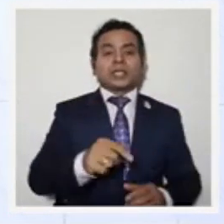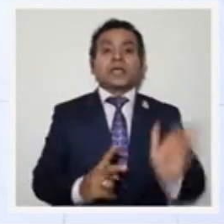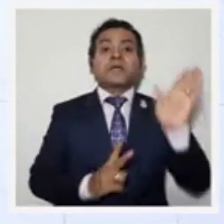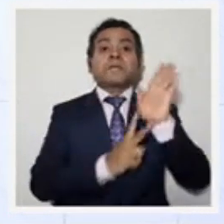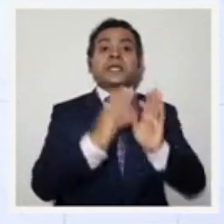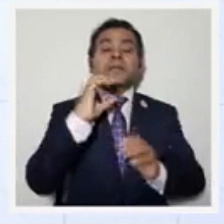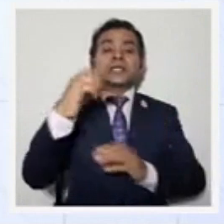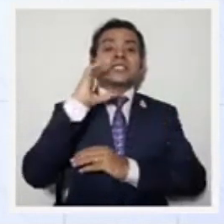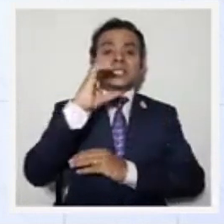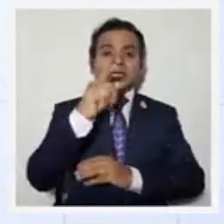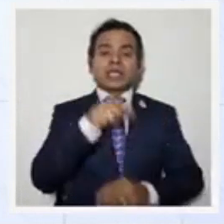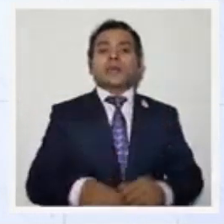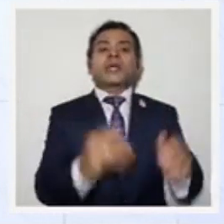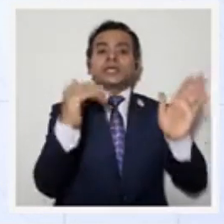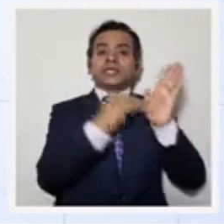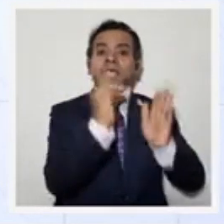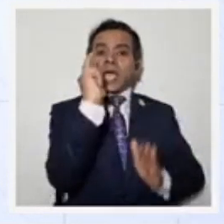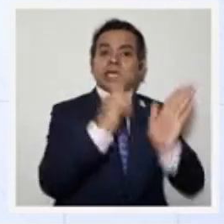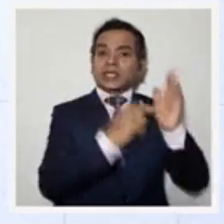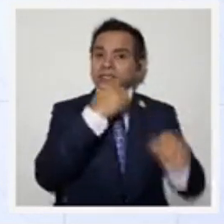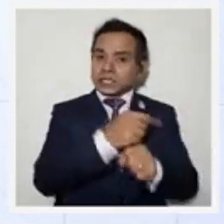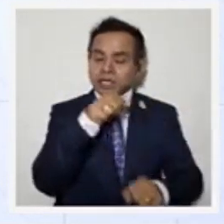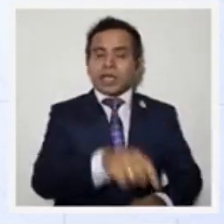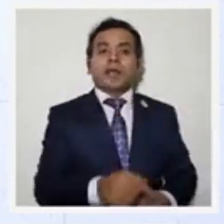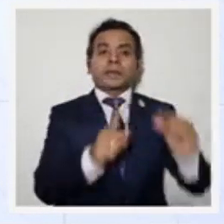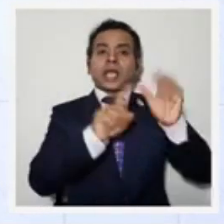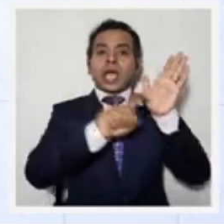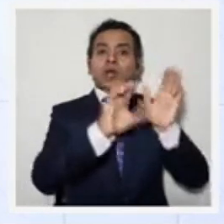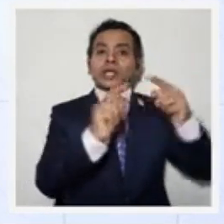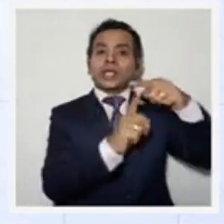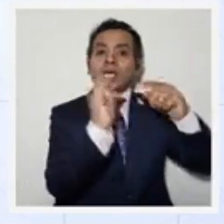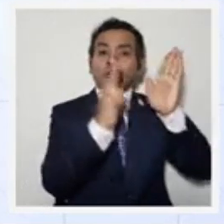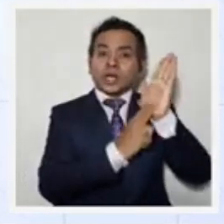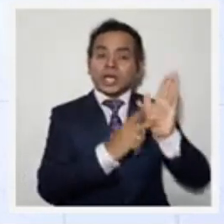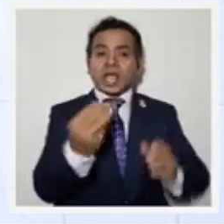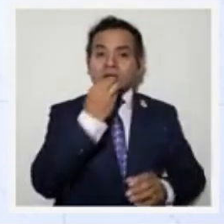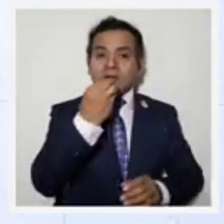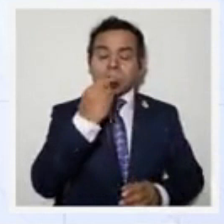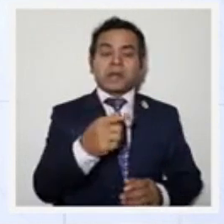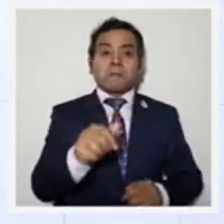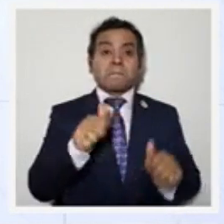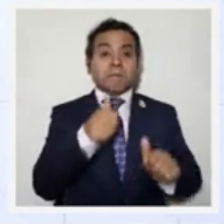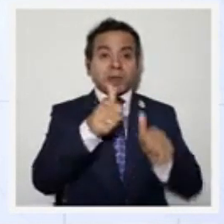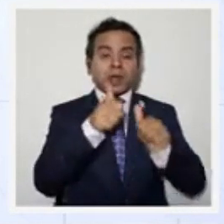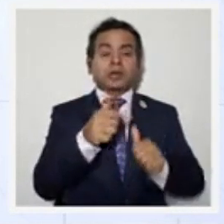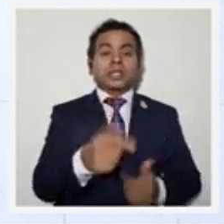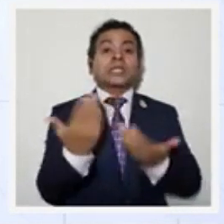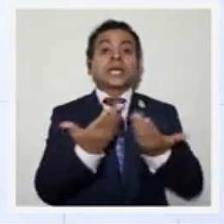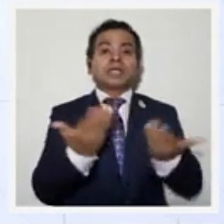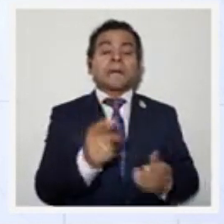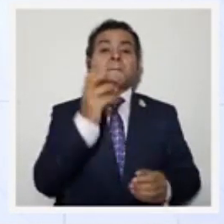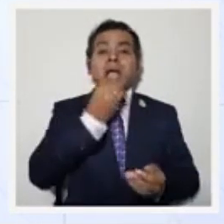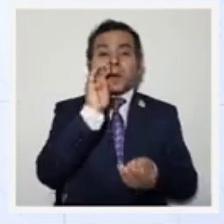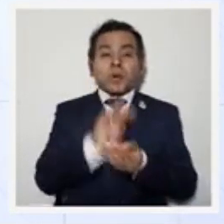মা, শিশু এবং বয়োজ্যেষ্ঠদের প্রতি আমরা যেন বিশেষভাবে খেয়াল দিই, পুষ্টিকর খাবার যেন তাদেরকে আমরা দেই, ভিটামিন সি সমৃদ্ধ,